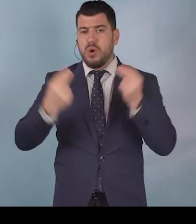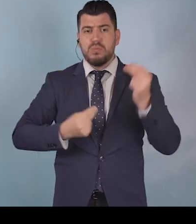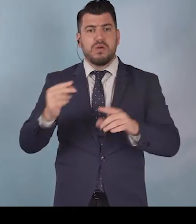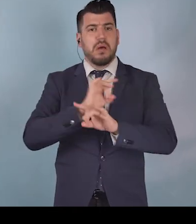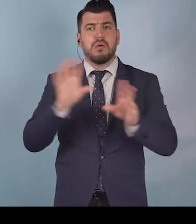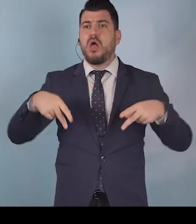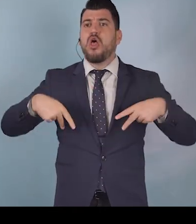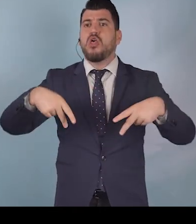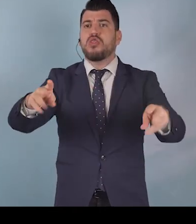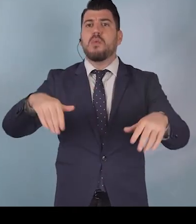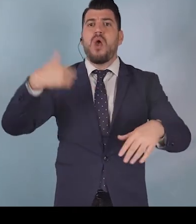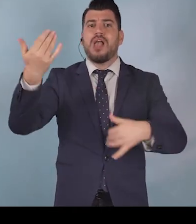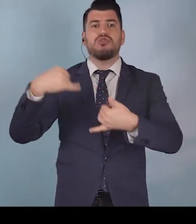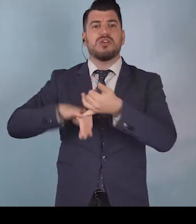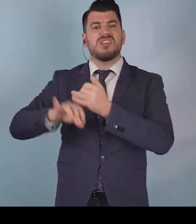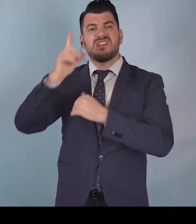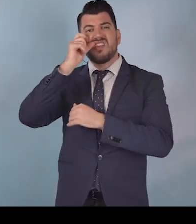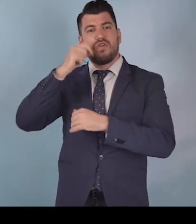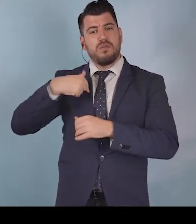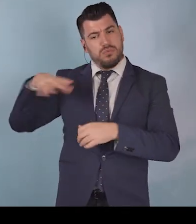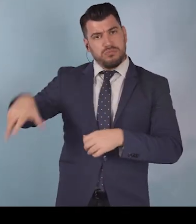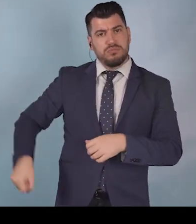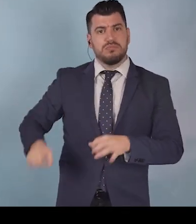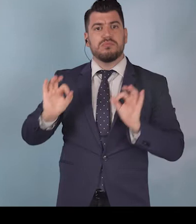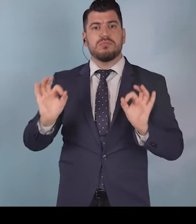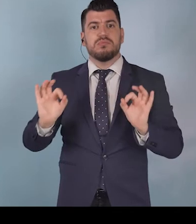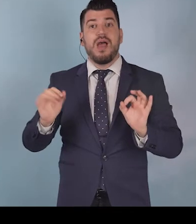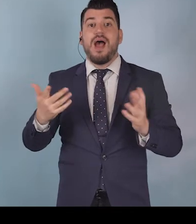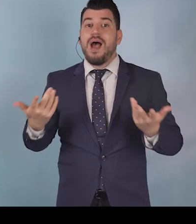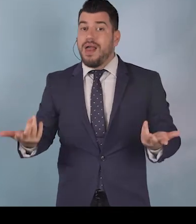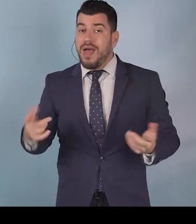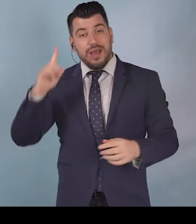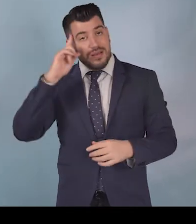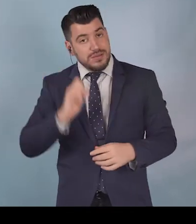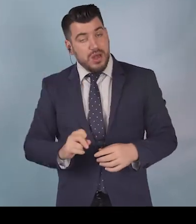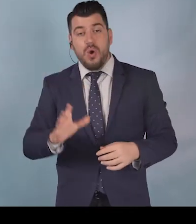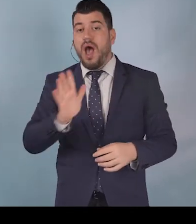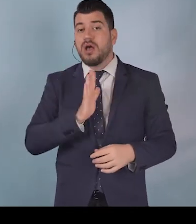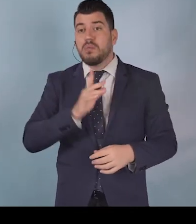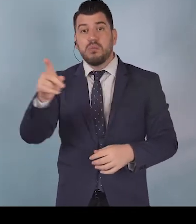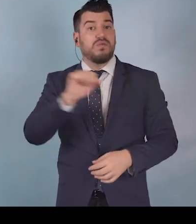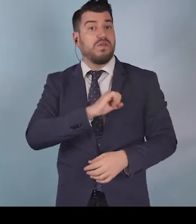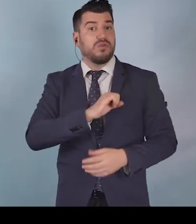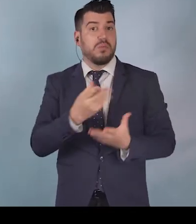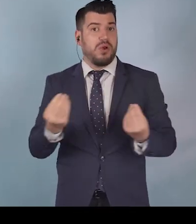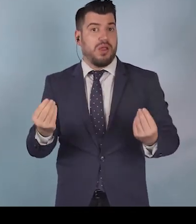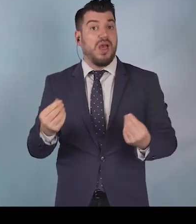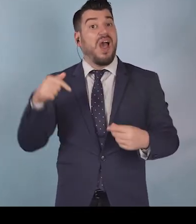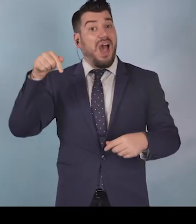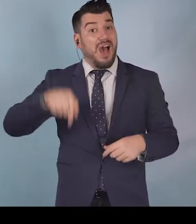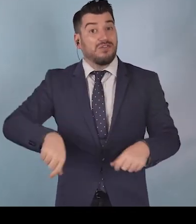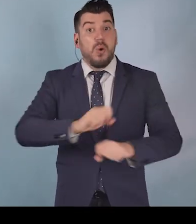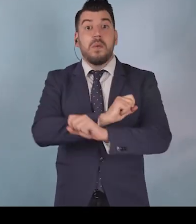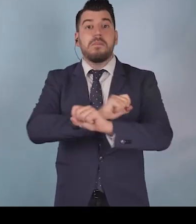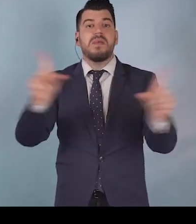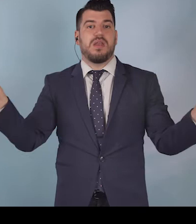του συντρόφου μου στον δρόμο, αλλά ξέρω όντως από άλλες περιπτώσεις που αυτό δεν είναι και αυτό πρέπει να μπορέσουμε να το περάσουμε σαν ένα μήνυμα. Και το visibility